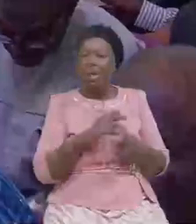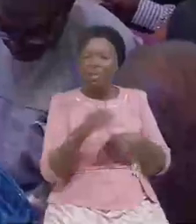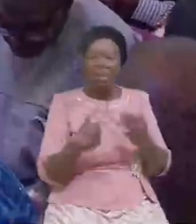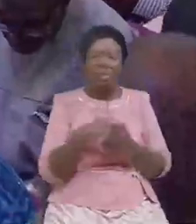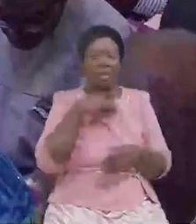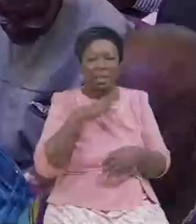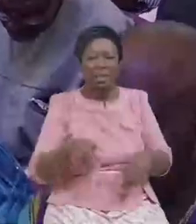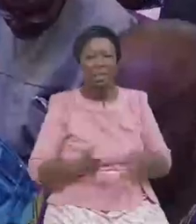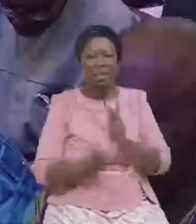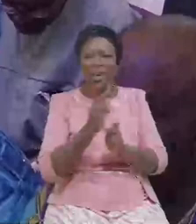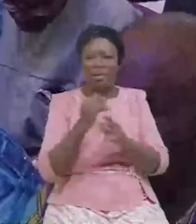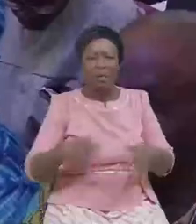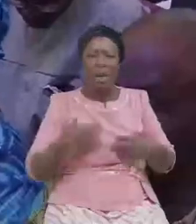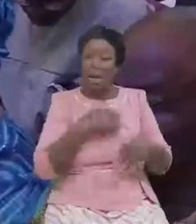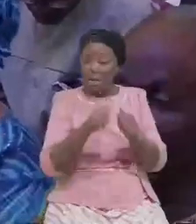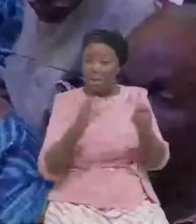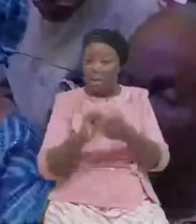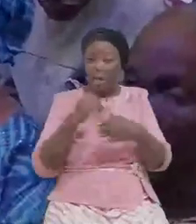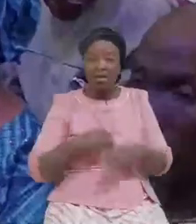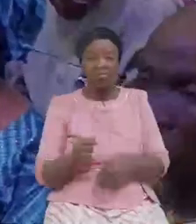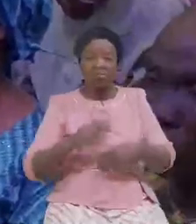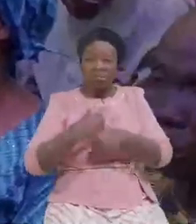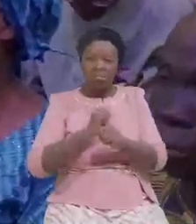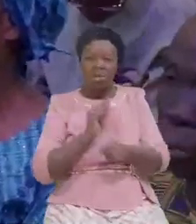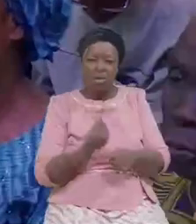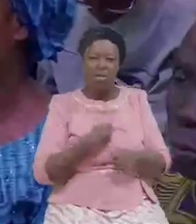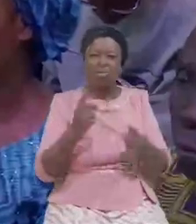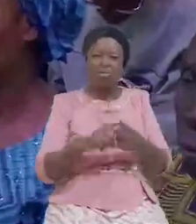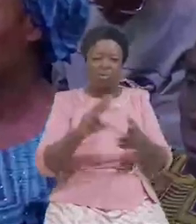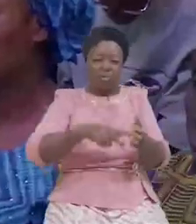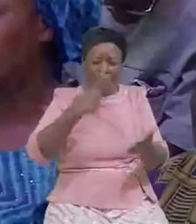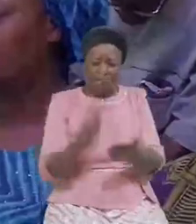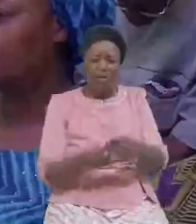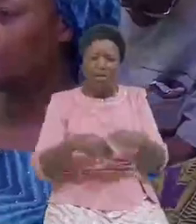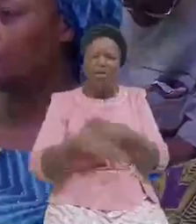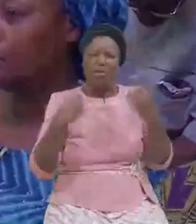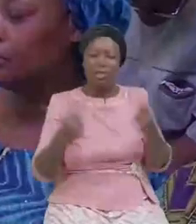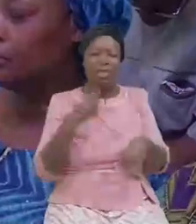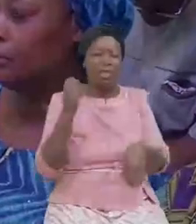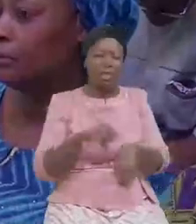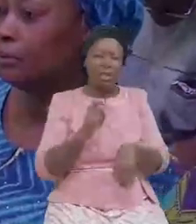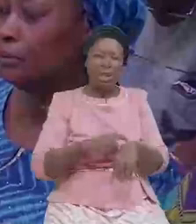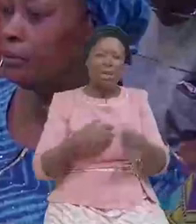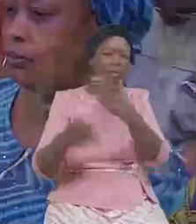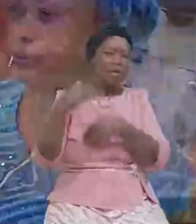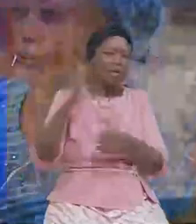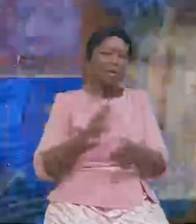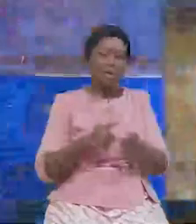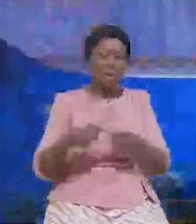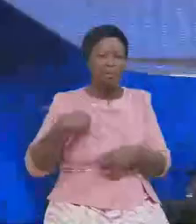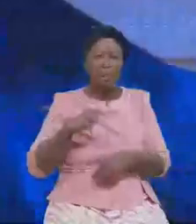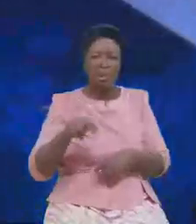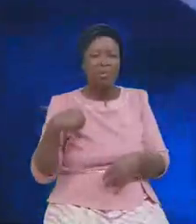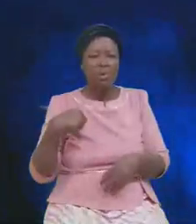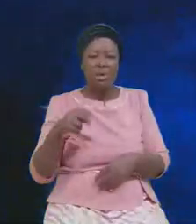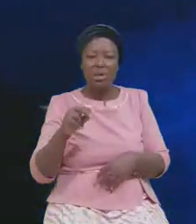autre chose qui nous a piétiné auparavant. Nous disons que nous avons besoin de la puissance, de la victoire, de